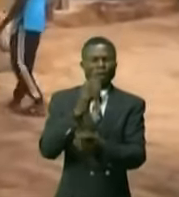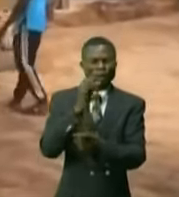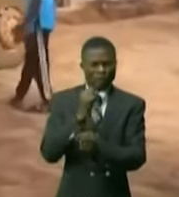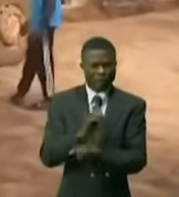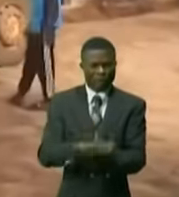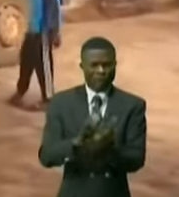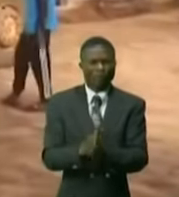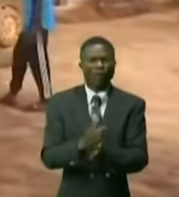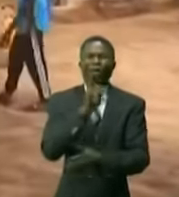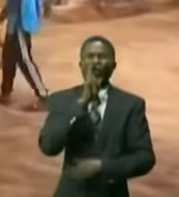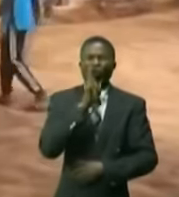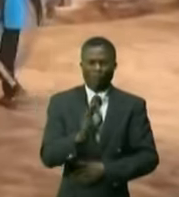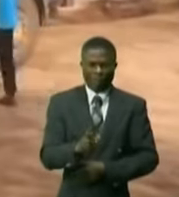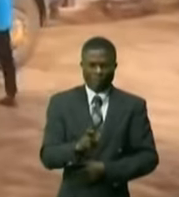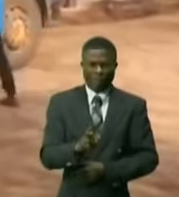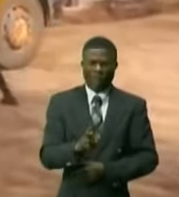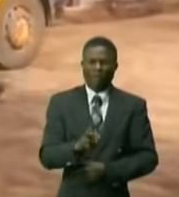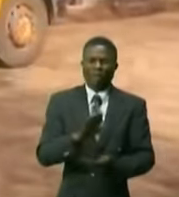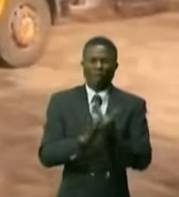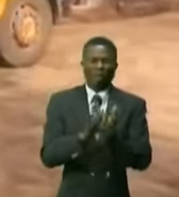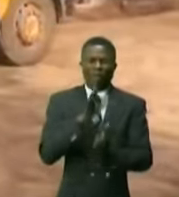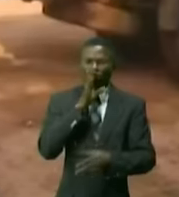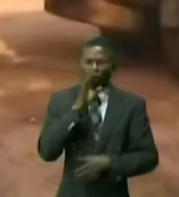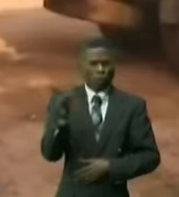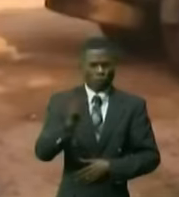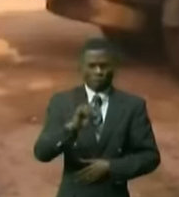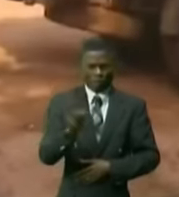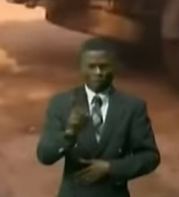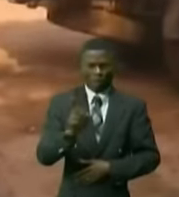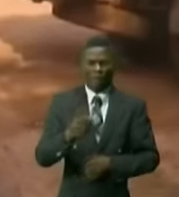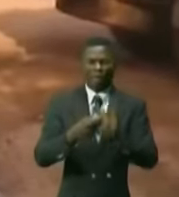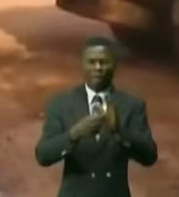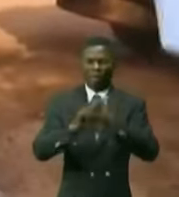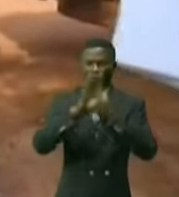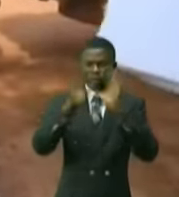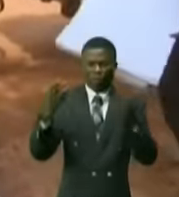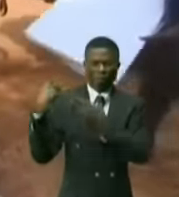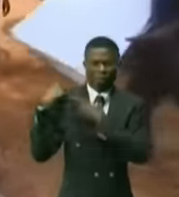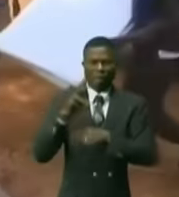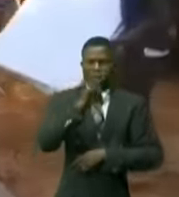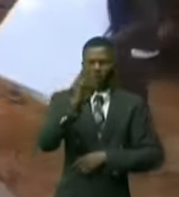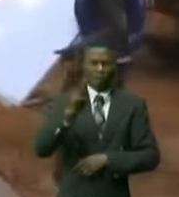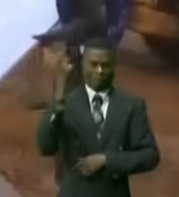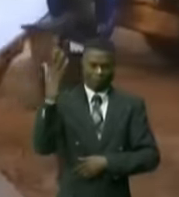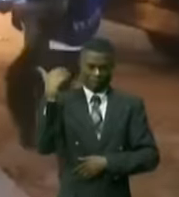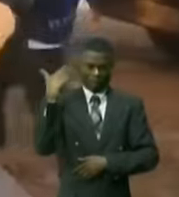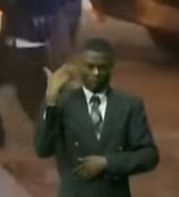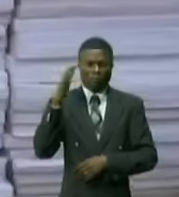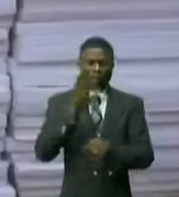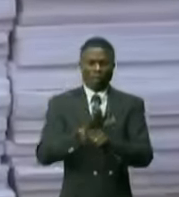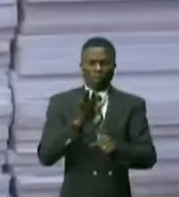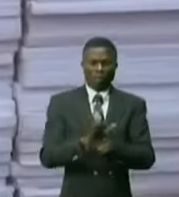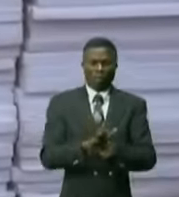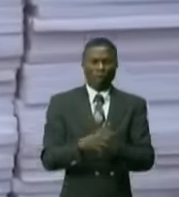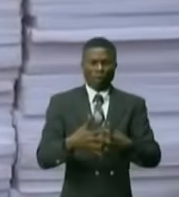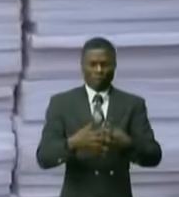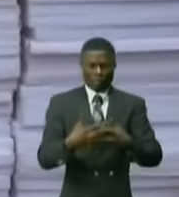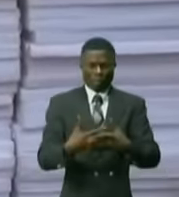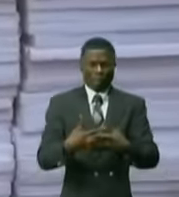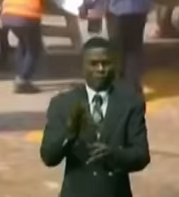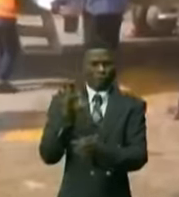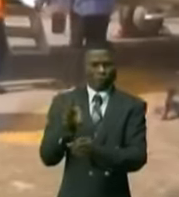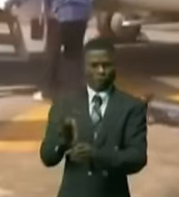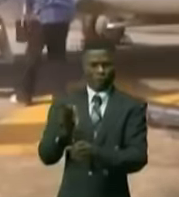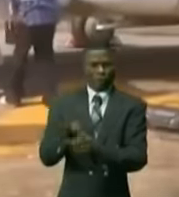attendue, soit celle des élections paisibles et transparentes. Depuis le vendredi dernier, un lot important de kits